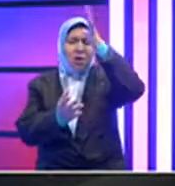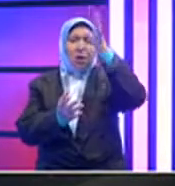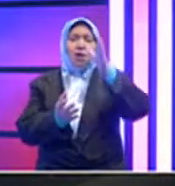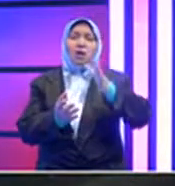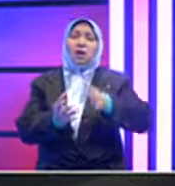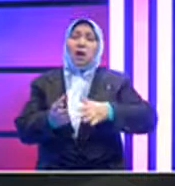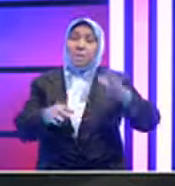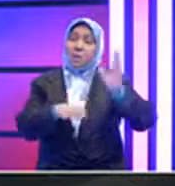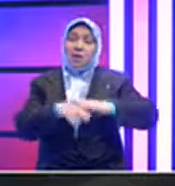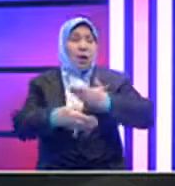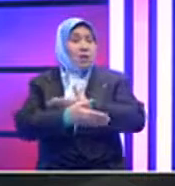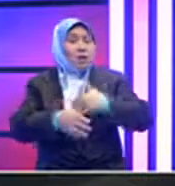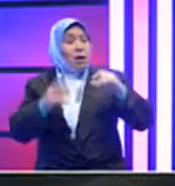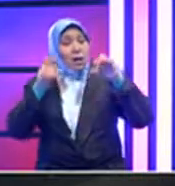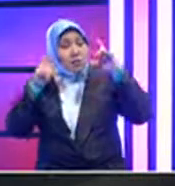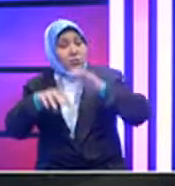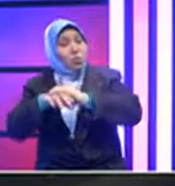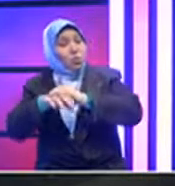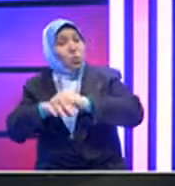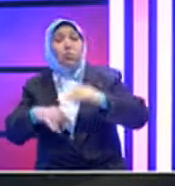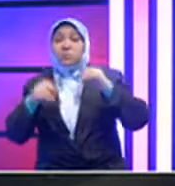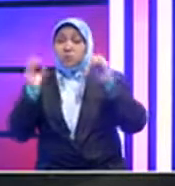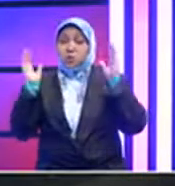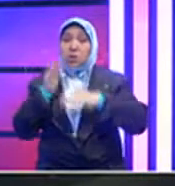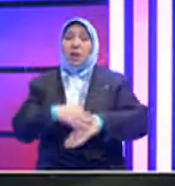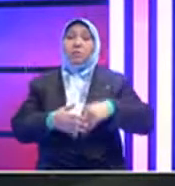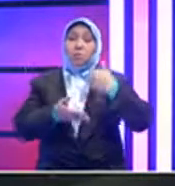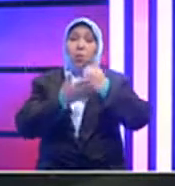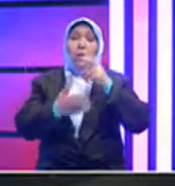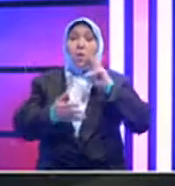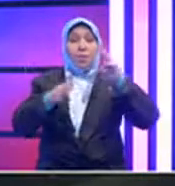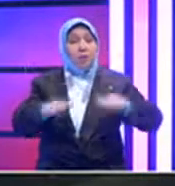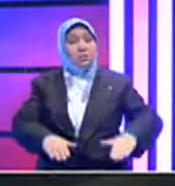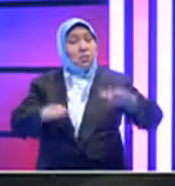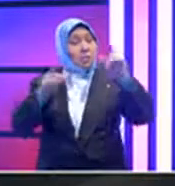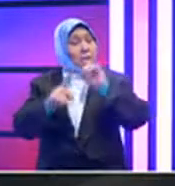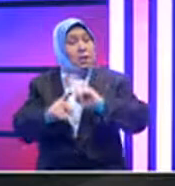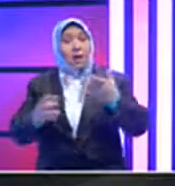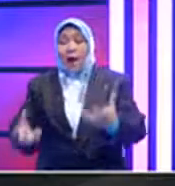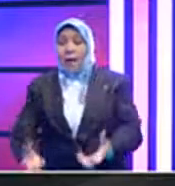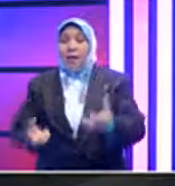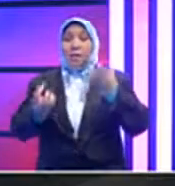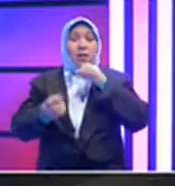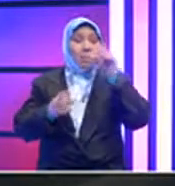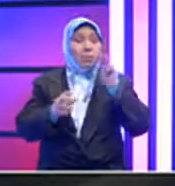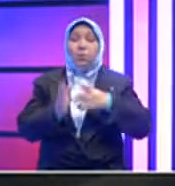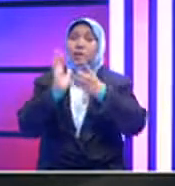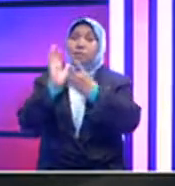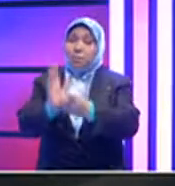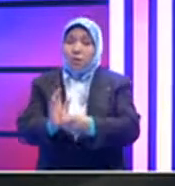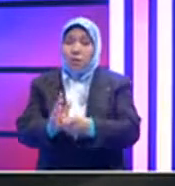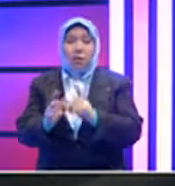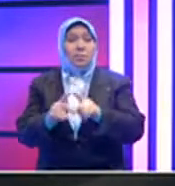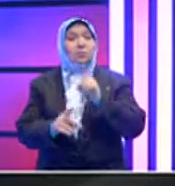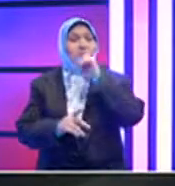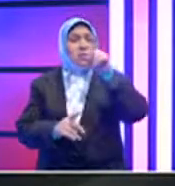untuk bacoan kejutkan untuk salat Kamu Tolonglah orang banjir ini mana kita mampu angka-angka tak mampu angkademi tetapi